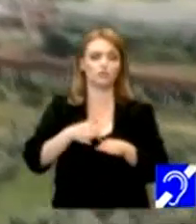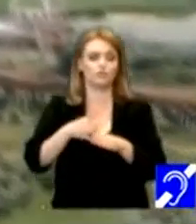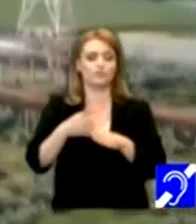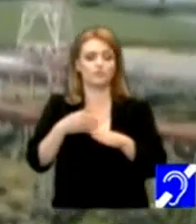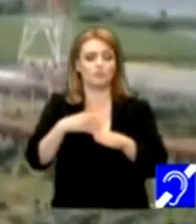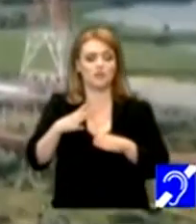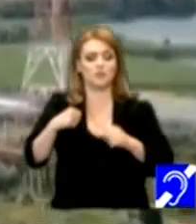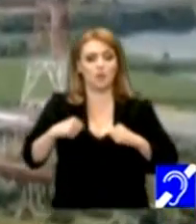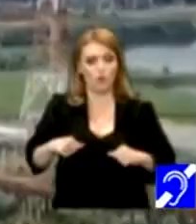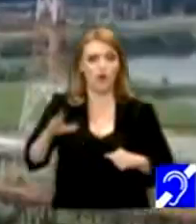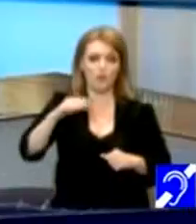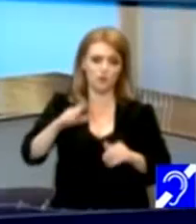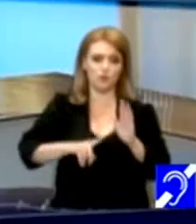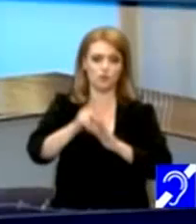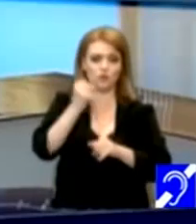condițiile de siguranță.